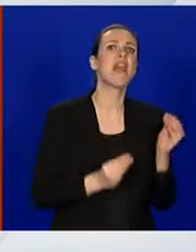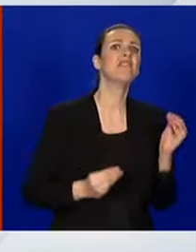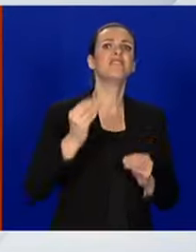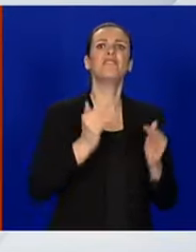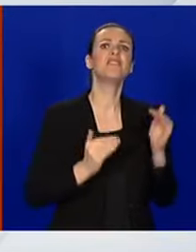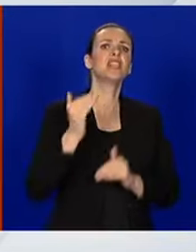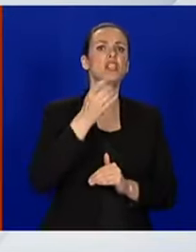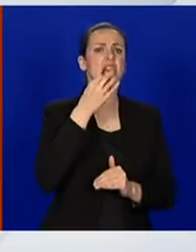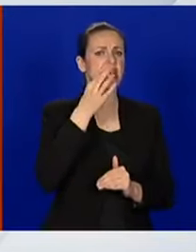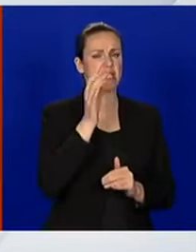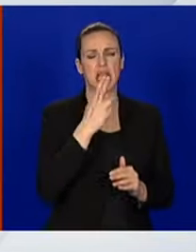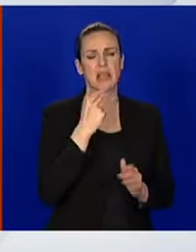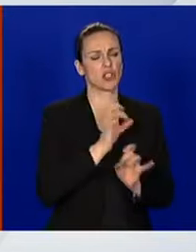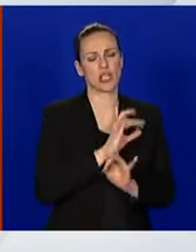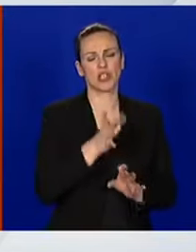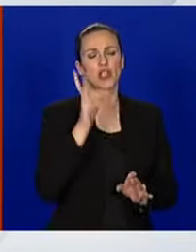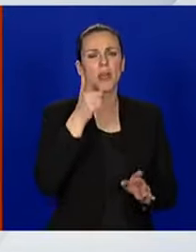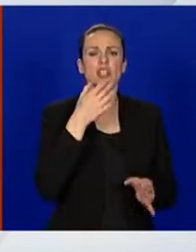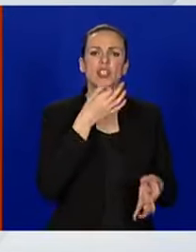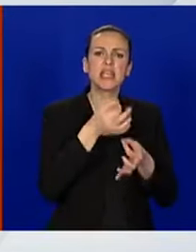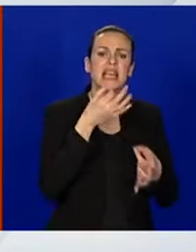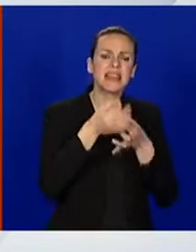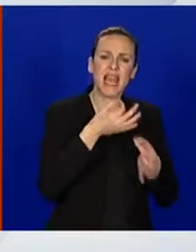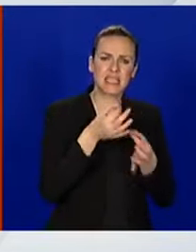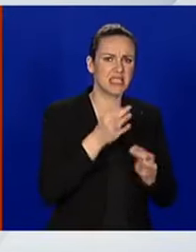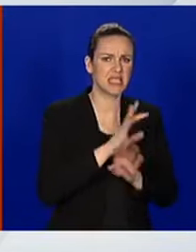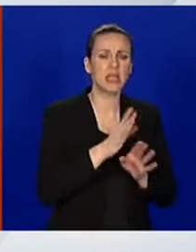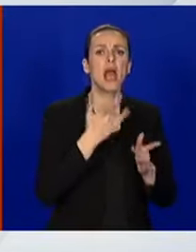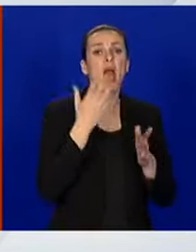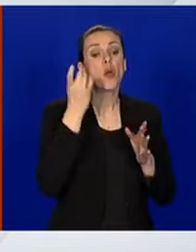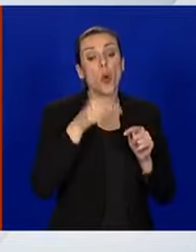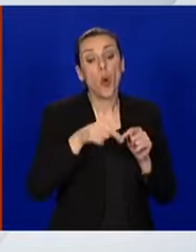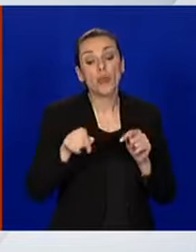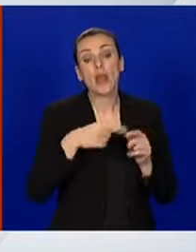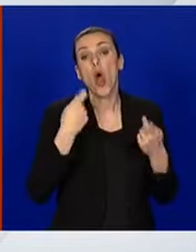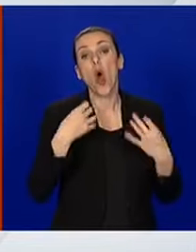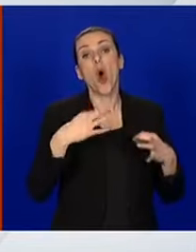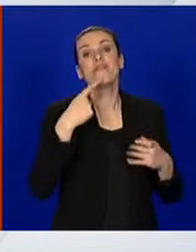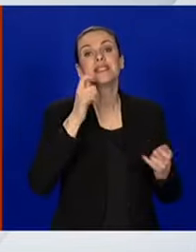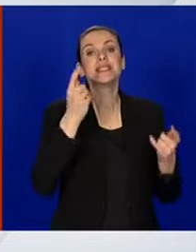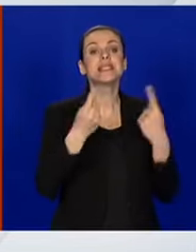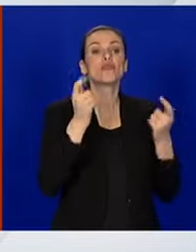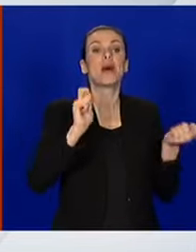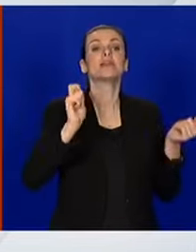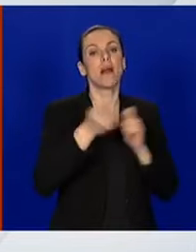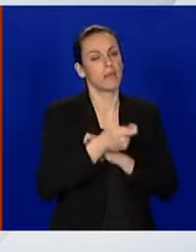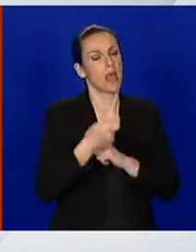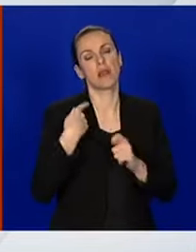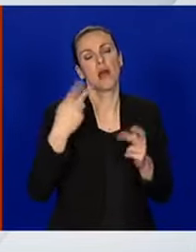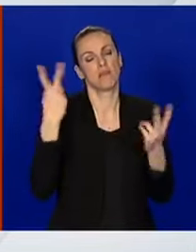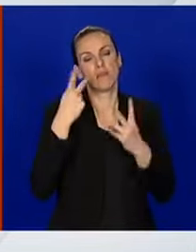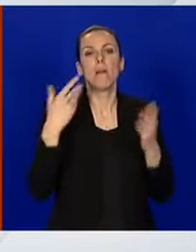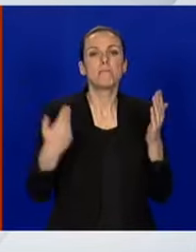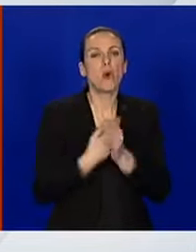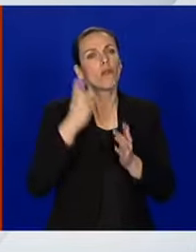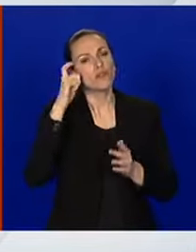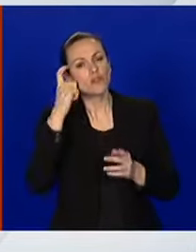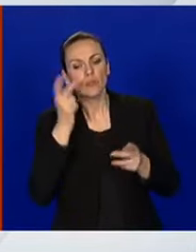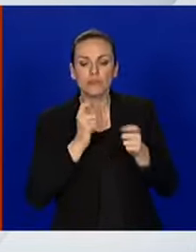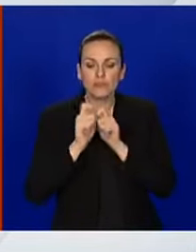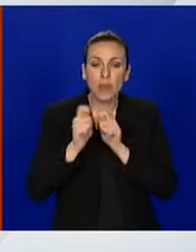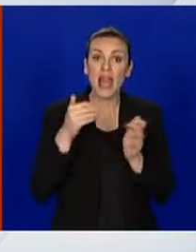neće ići odluka da se testiraju, ali to ne znači da za nekoliko dana, ako se situacija promijeni, mi nećemo ponovo razmatrati da